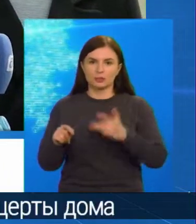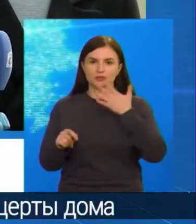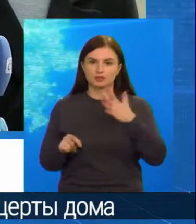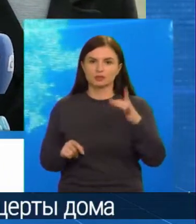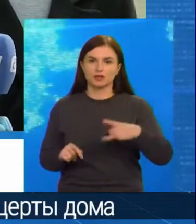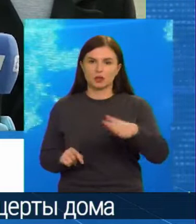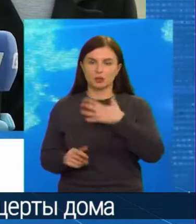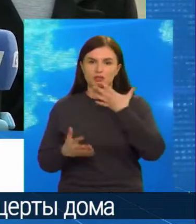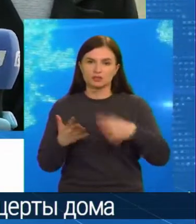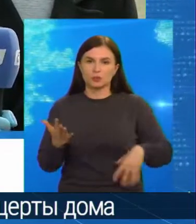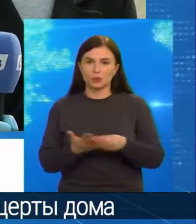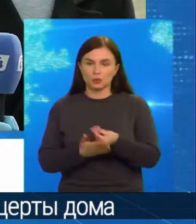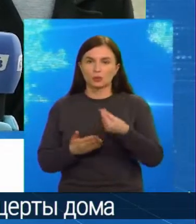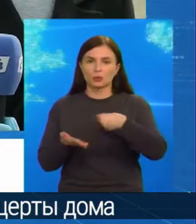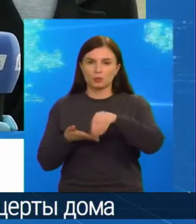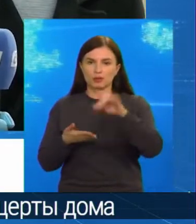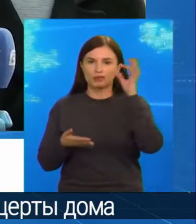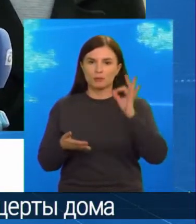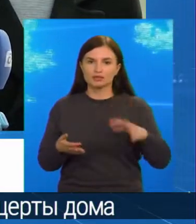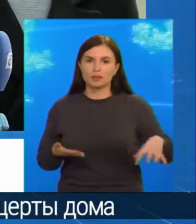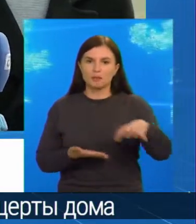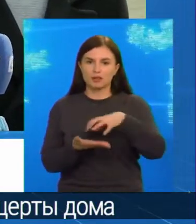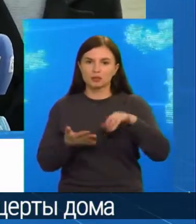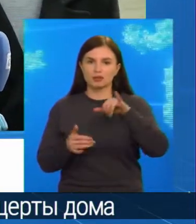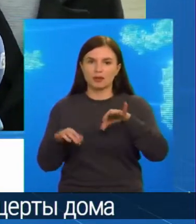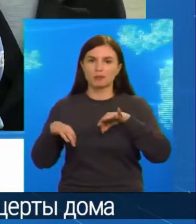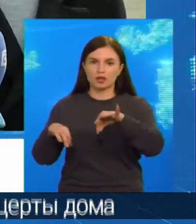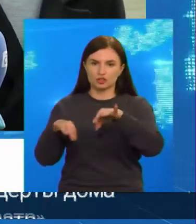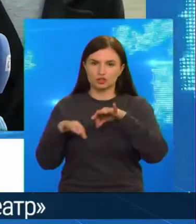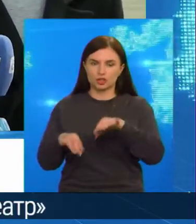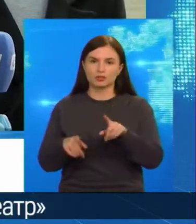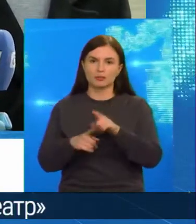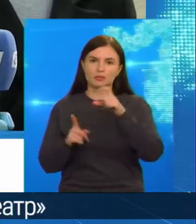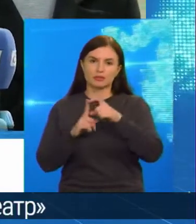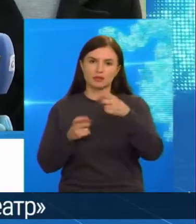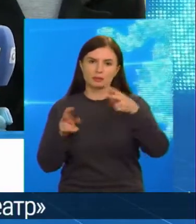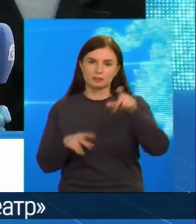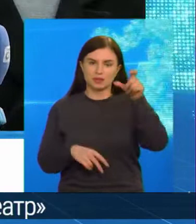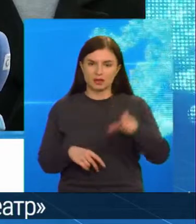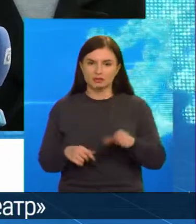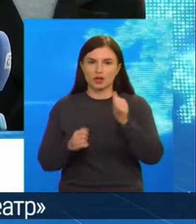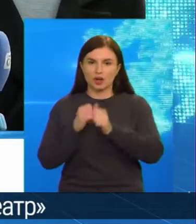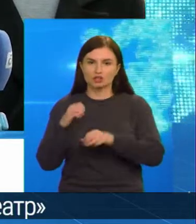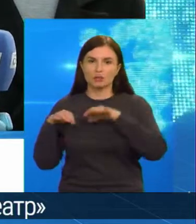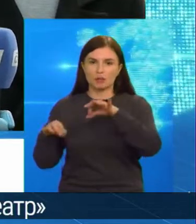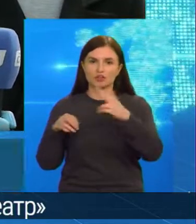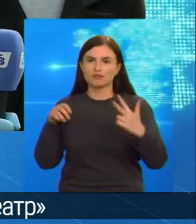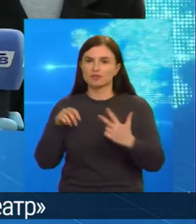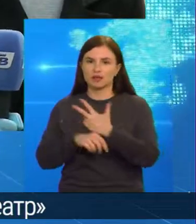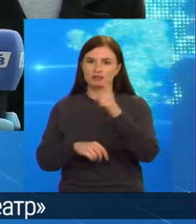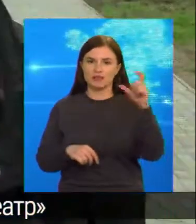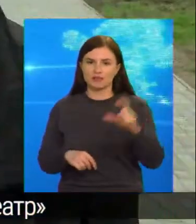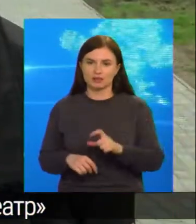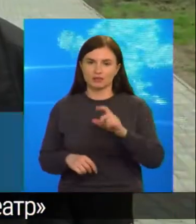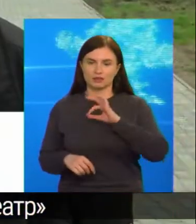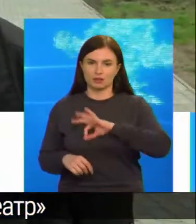свой счет купил 2 немецких пылесоса для уборки проезжей части. По словам специалистов, каждая из машин вдвое эффективнее старых